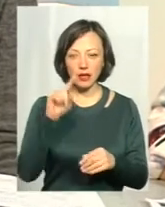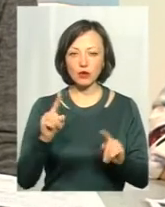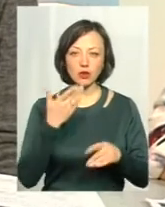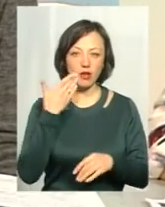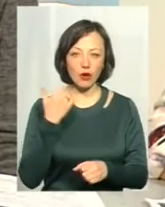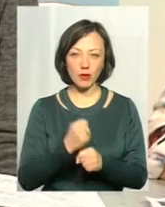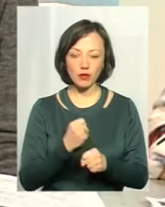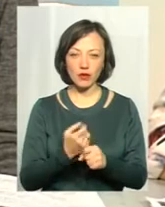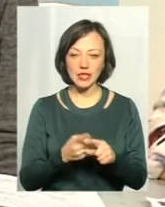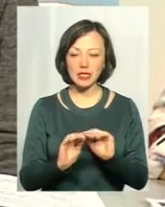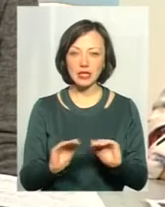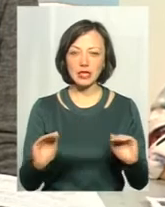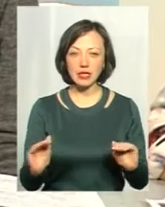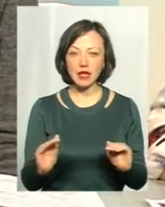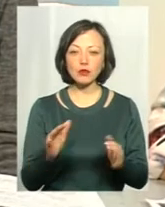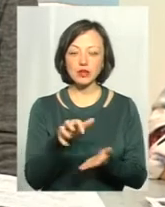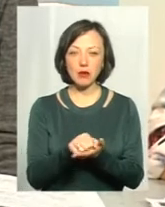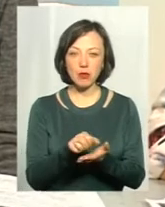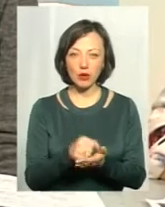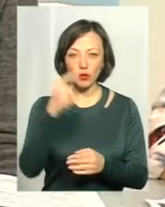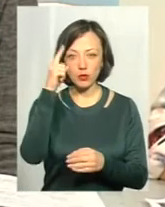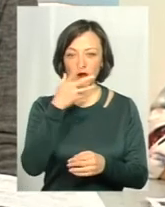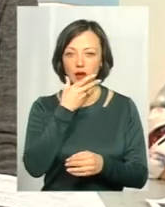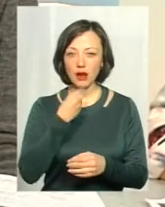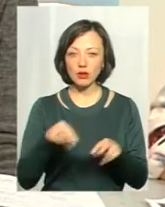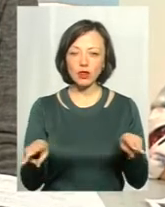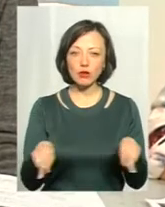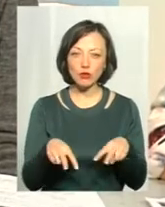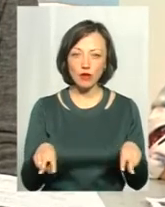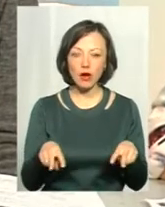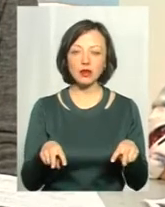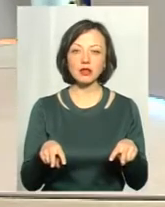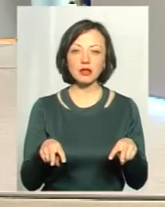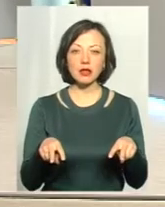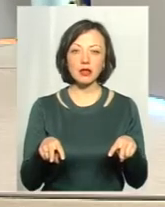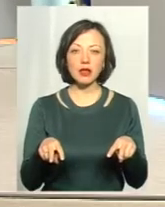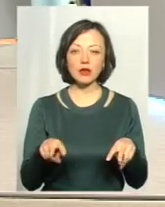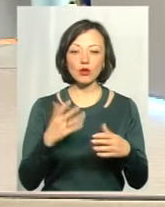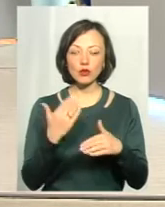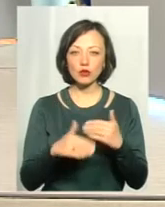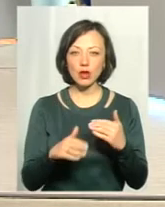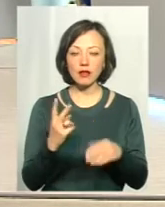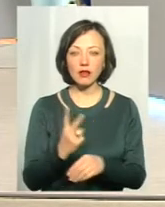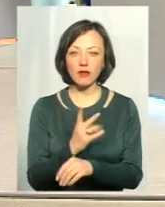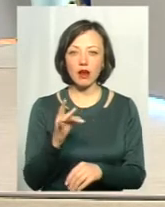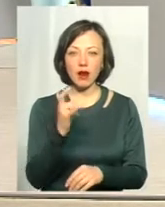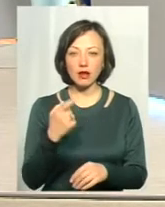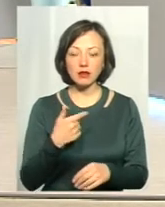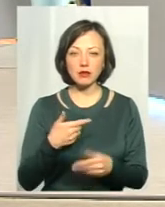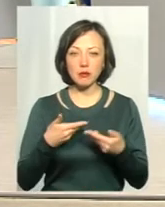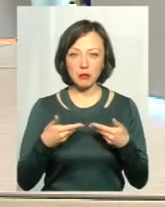легко працювати. Це діти, якщо з ними займатися, вони вміють дуже гарно танцювати. І вже два рази ми